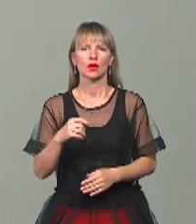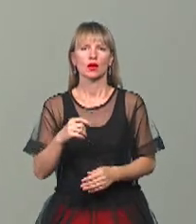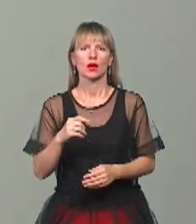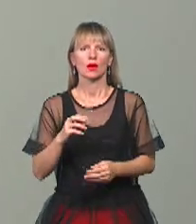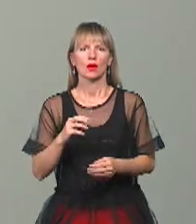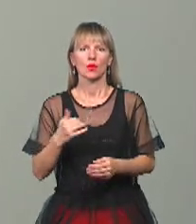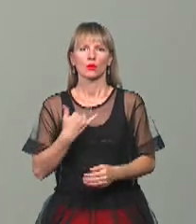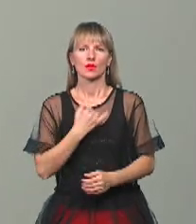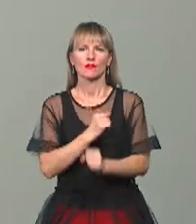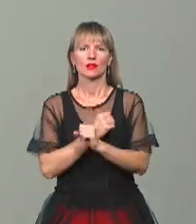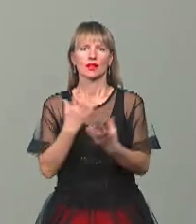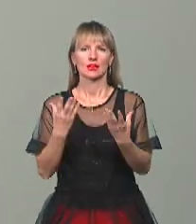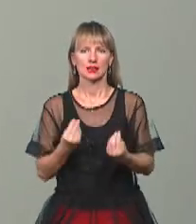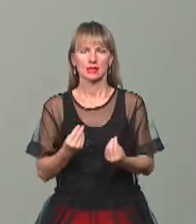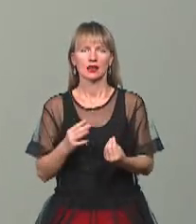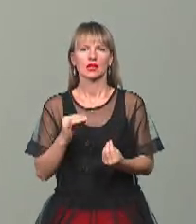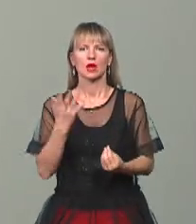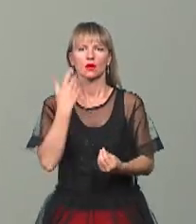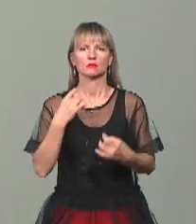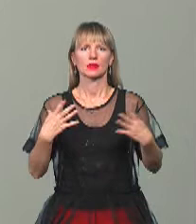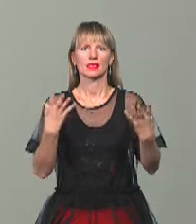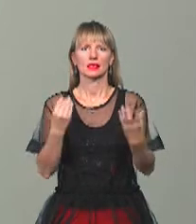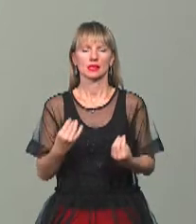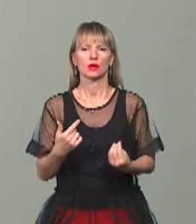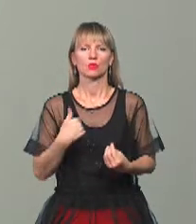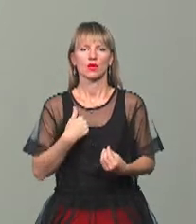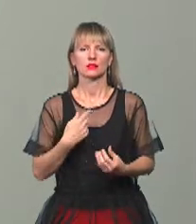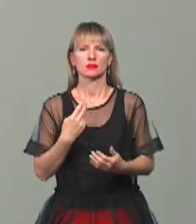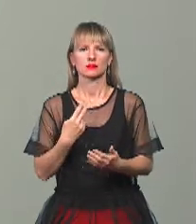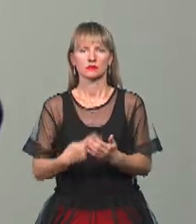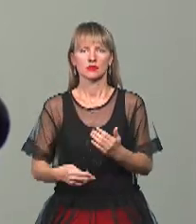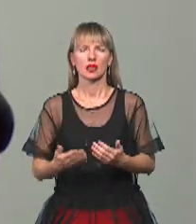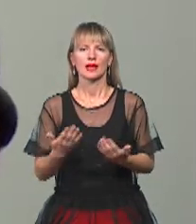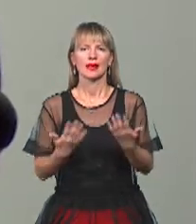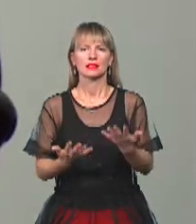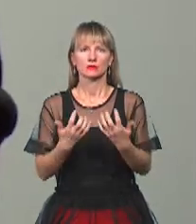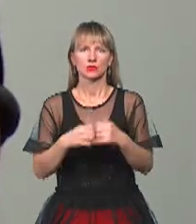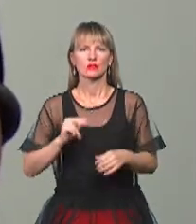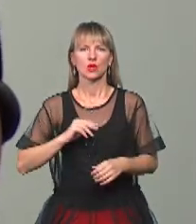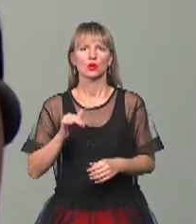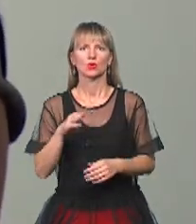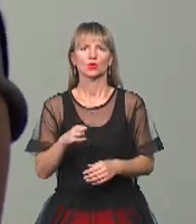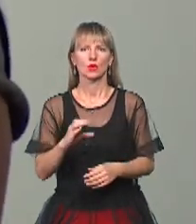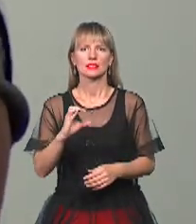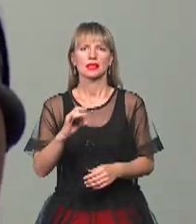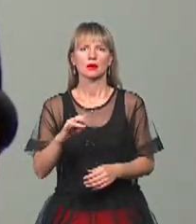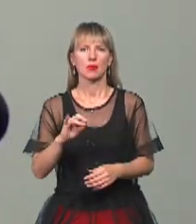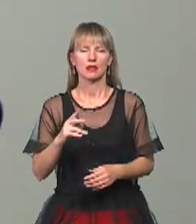провали. Якщо святкові дні – у нас провали. Якщо в цілому по відпрацюванню заявок, то серпень місяць ми відпрацювали